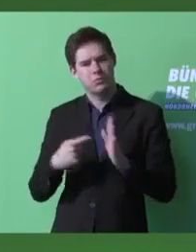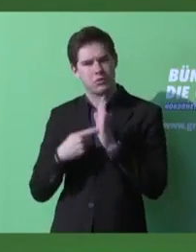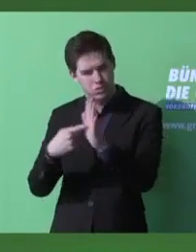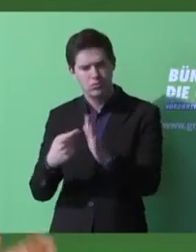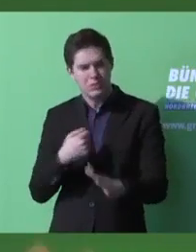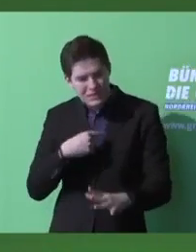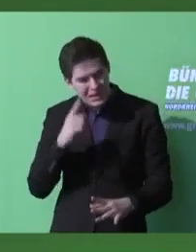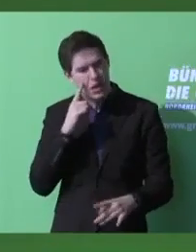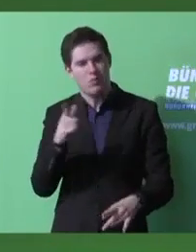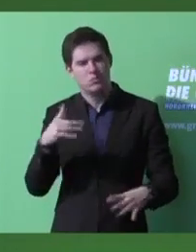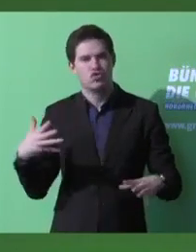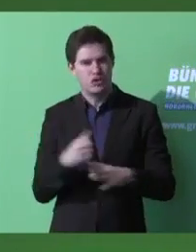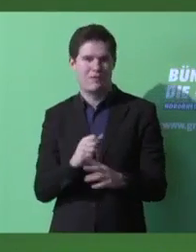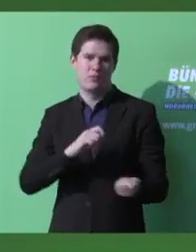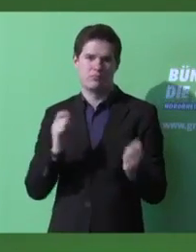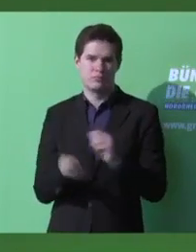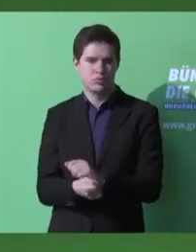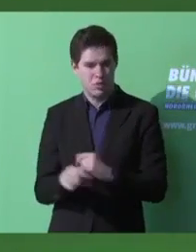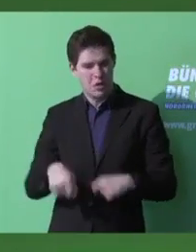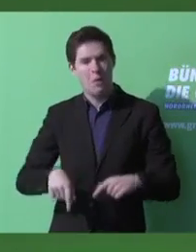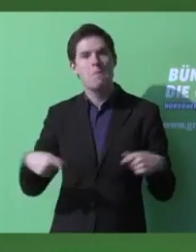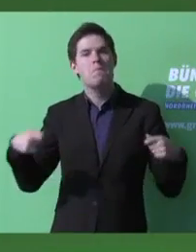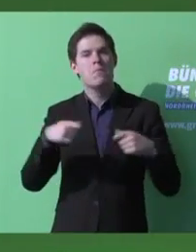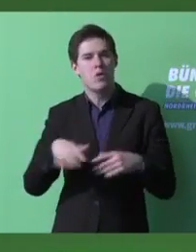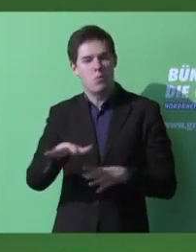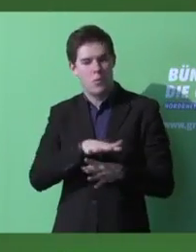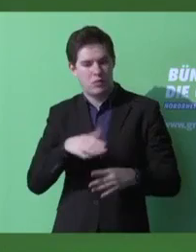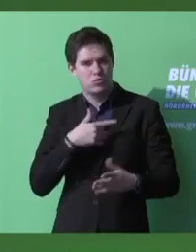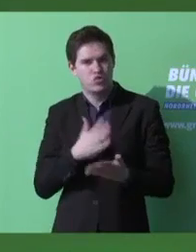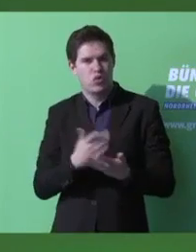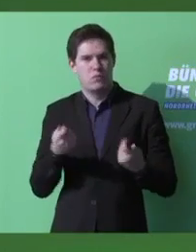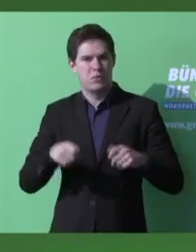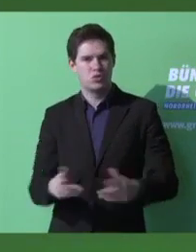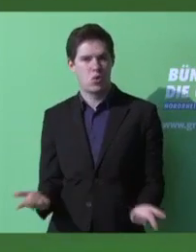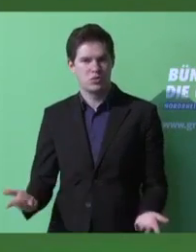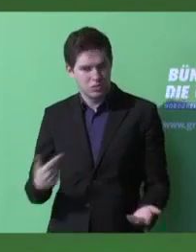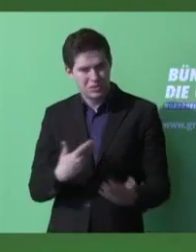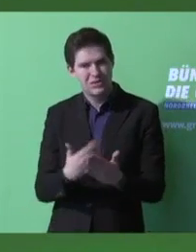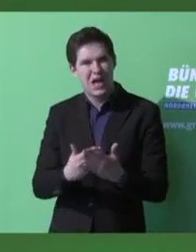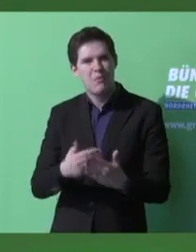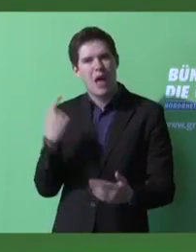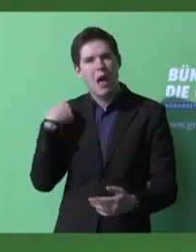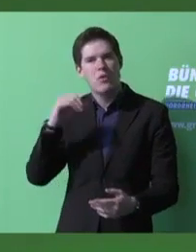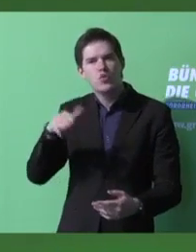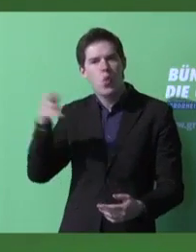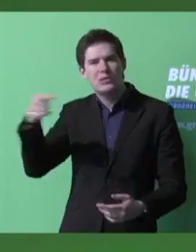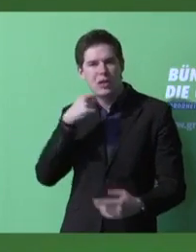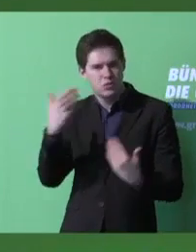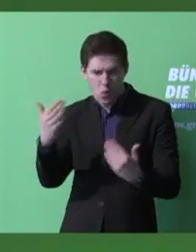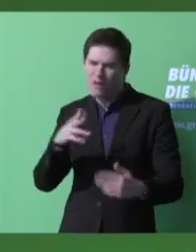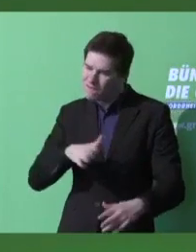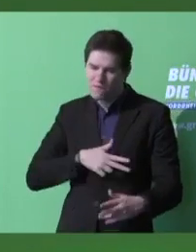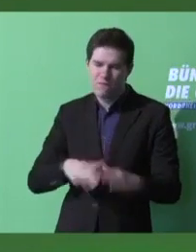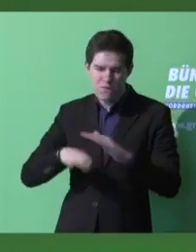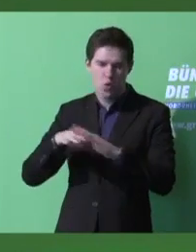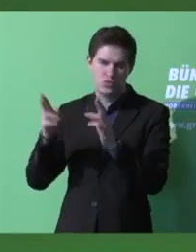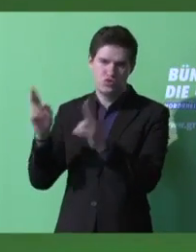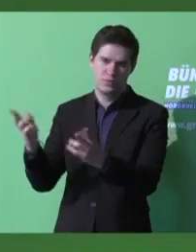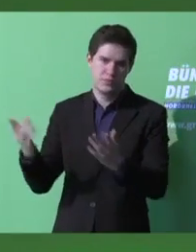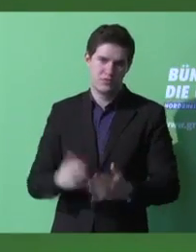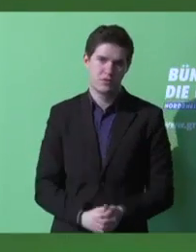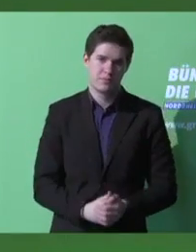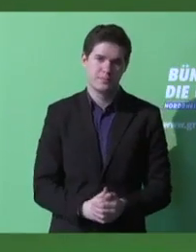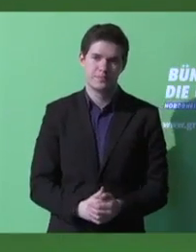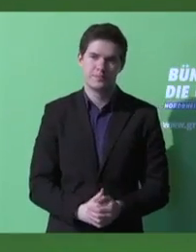beschlossen haben. Wir in NRW tragen das mit, und ich finde genau richtig, wie Jürgen das hier gesagt hat. Liebe Freundinnen und